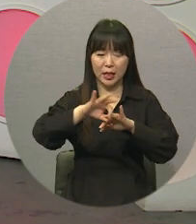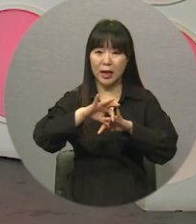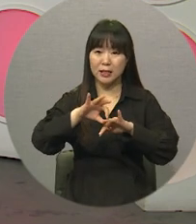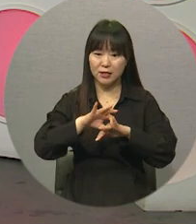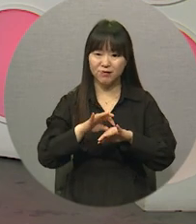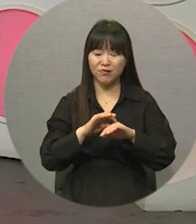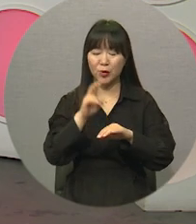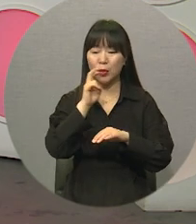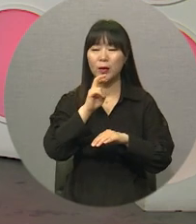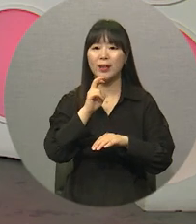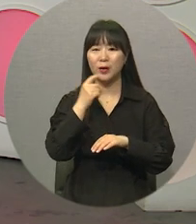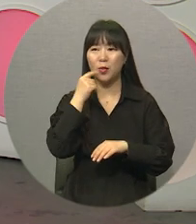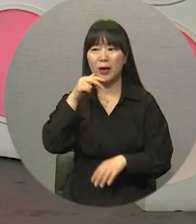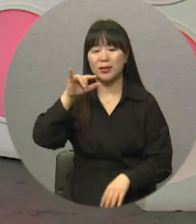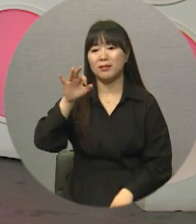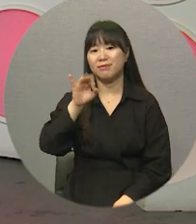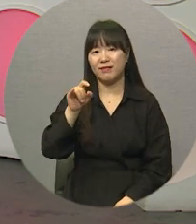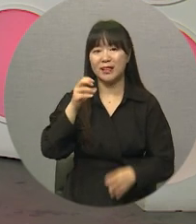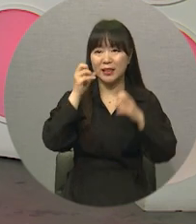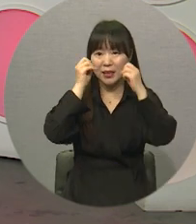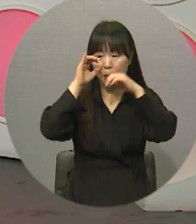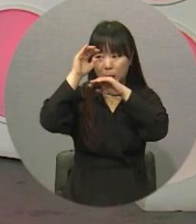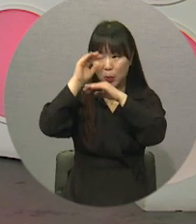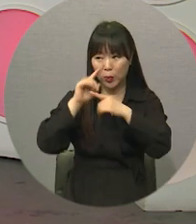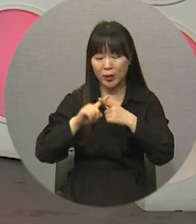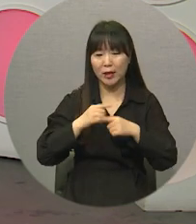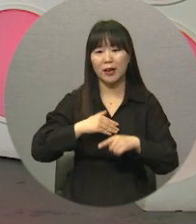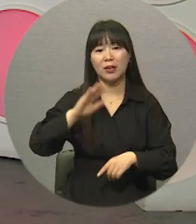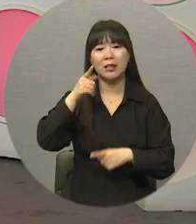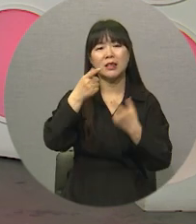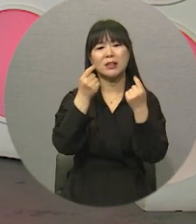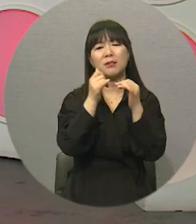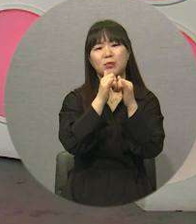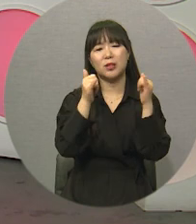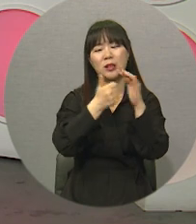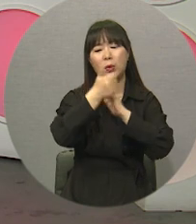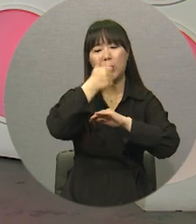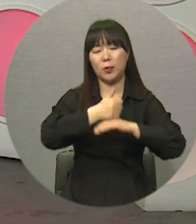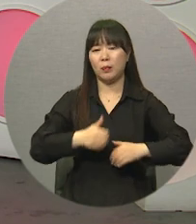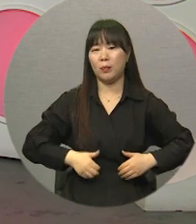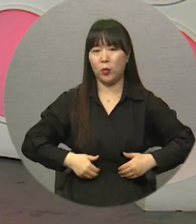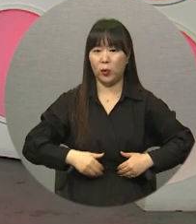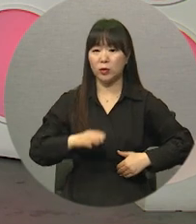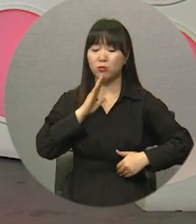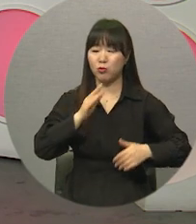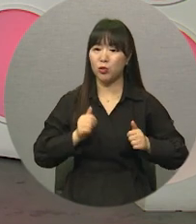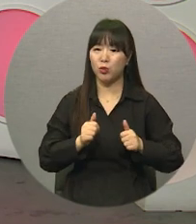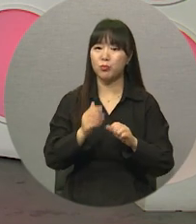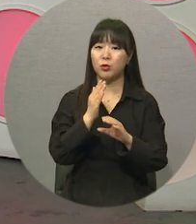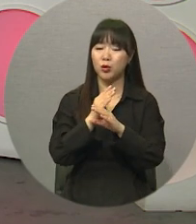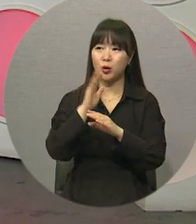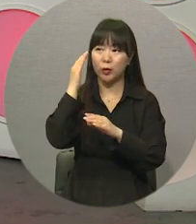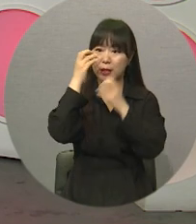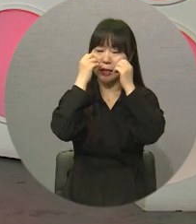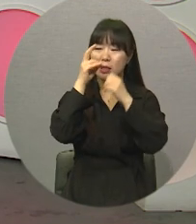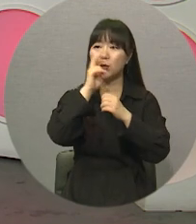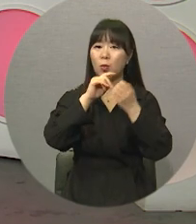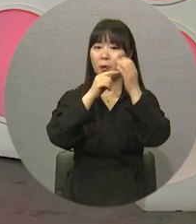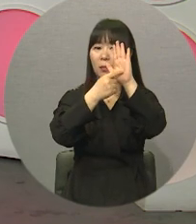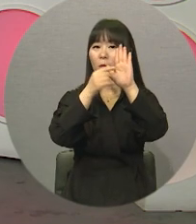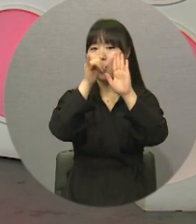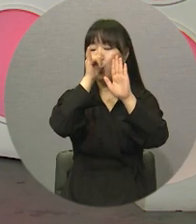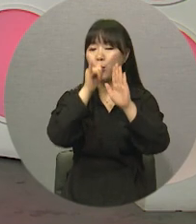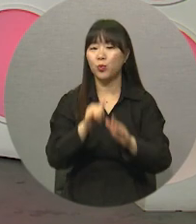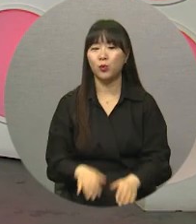와, 그랬군요. 네. 야. 새로운 사실 알았어요. 그런 분이 또 성공해야 됩니다. 그렇죠. 네. 열심히 하고 있어요. 네. 요즘 신곡도 나와 있습니다. 아,